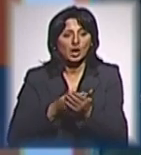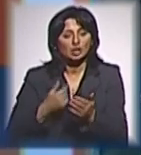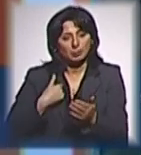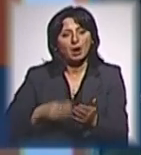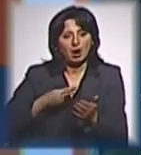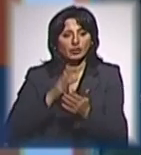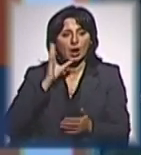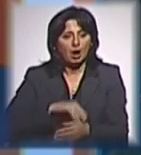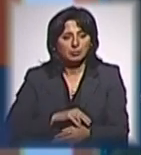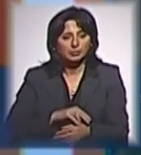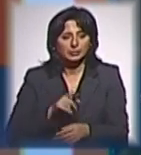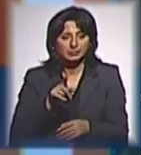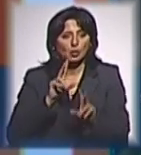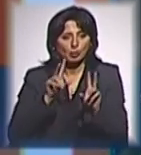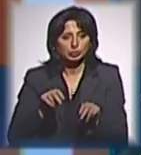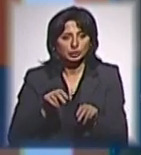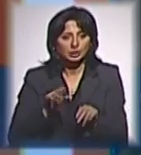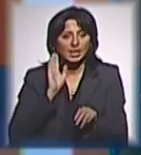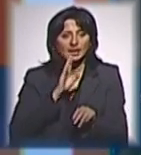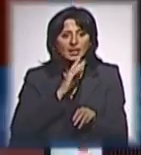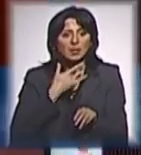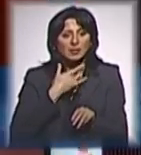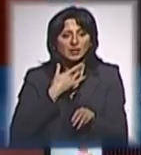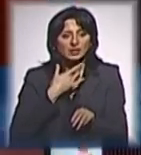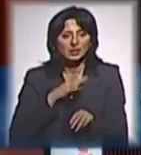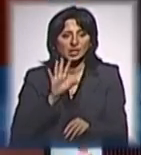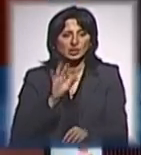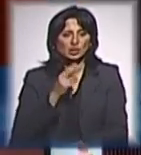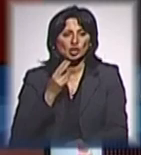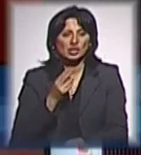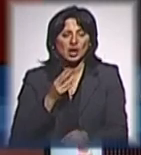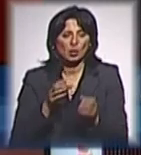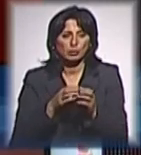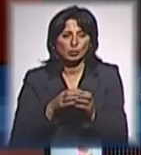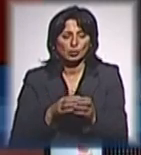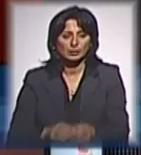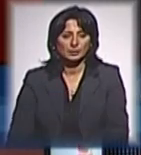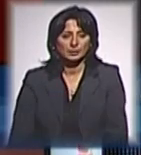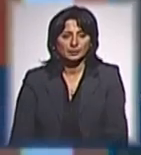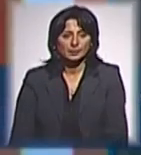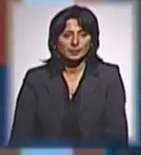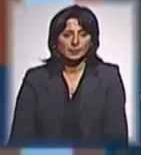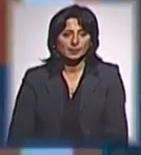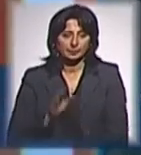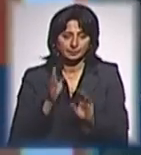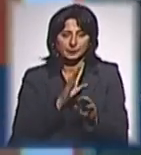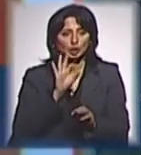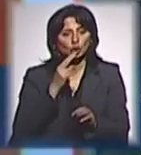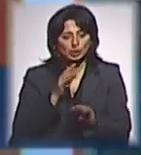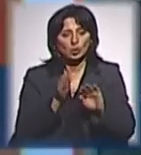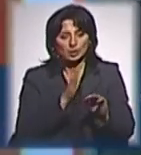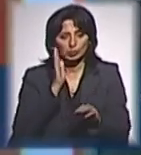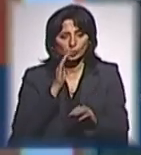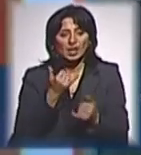ჩვენ აღვადგენთო. დედაქალაქის მერს. არ გამომეტოთ სოციალური ბლოკი. თქვენ ვისაუბრებთ ამაზეც აუცილებლად. მე